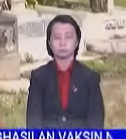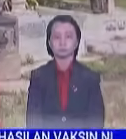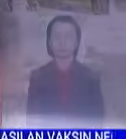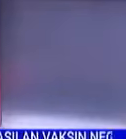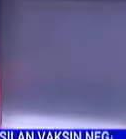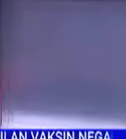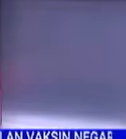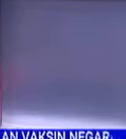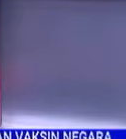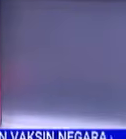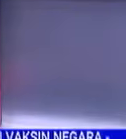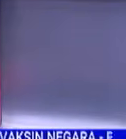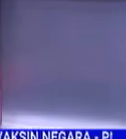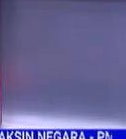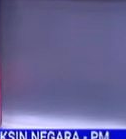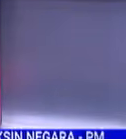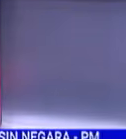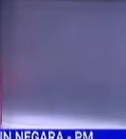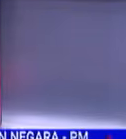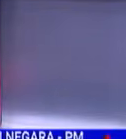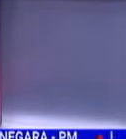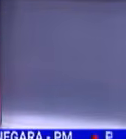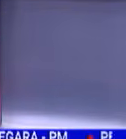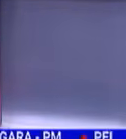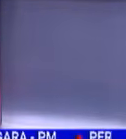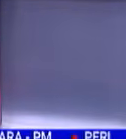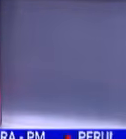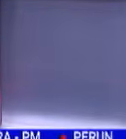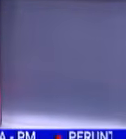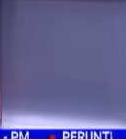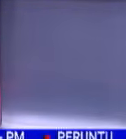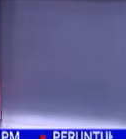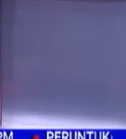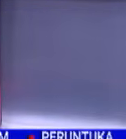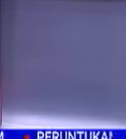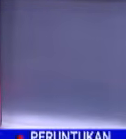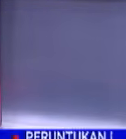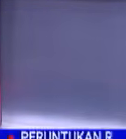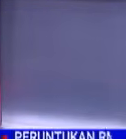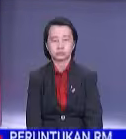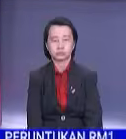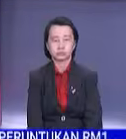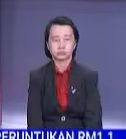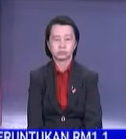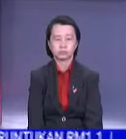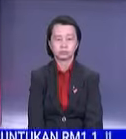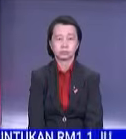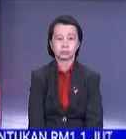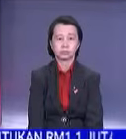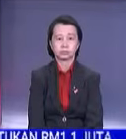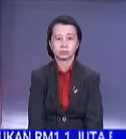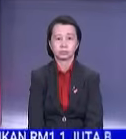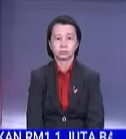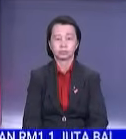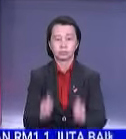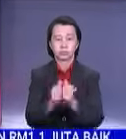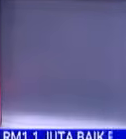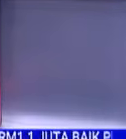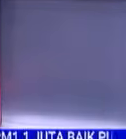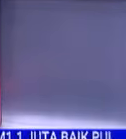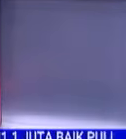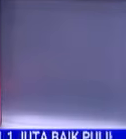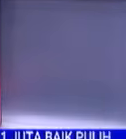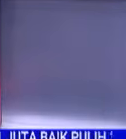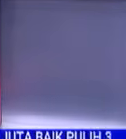Hai Mbak lagi perkembangan kejayaan outlet para di Tokyo dalam segmen Cukai kita bersama